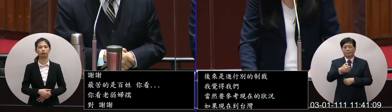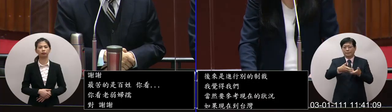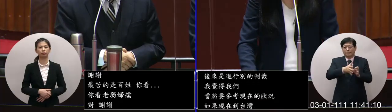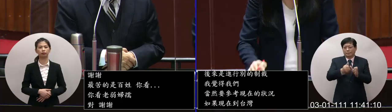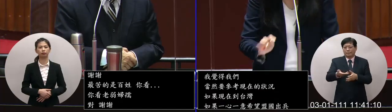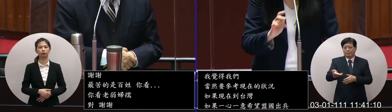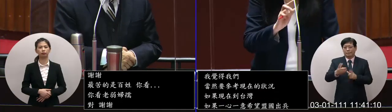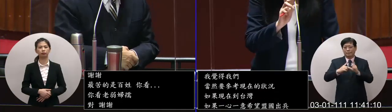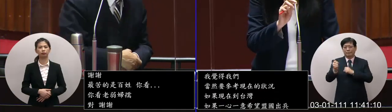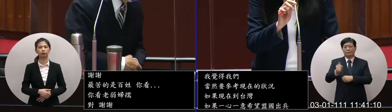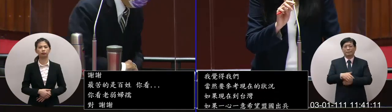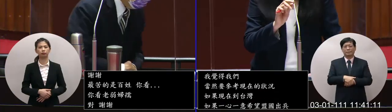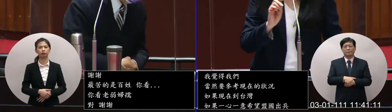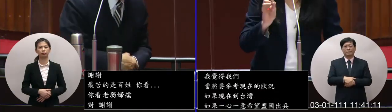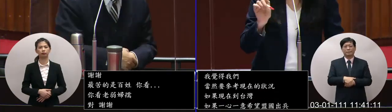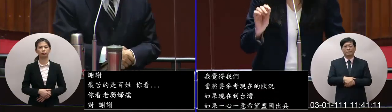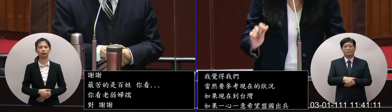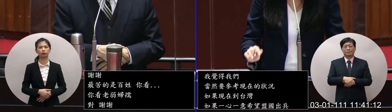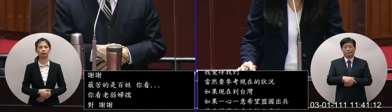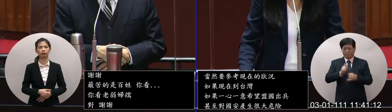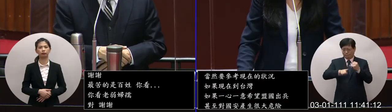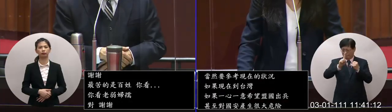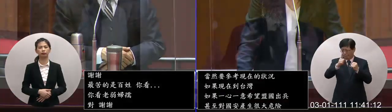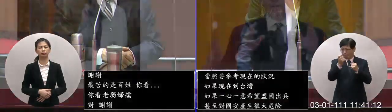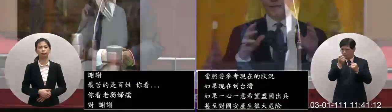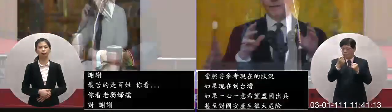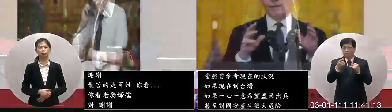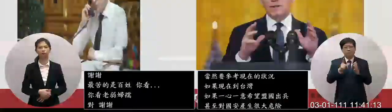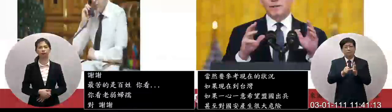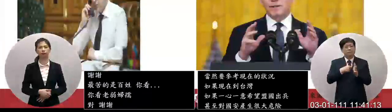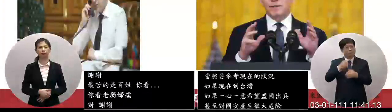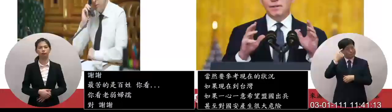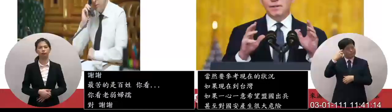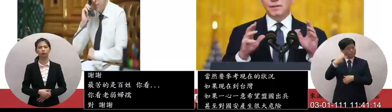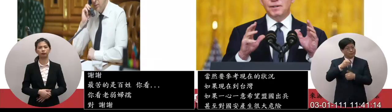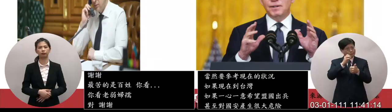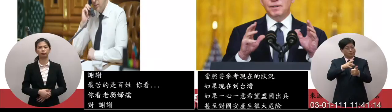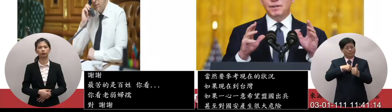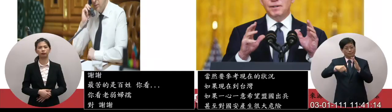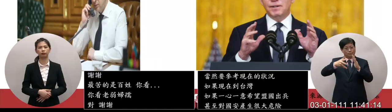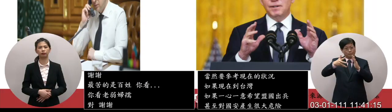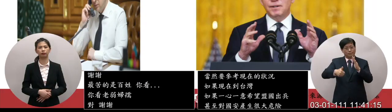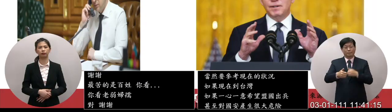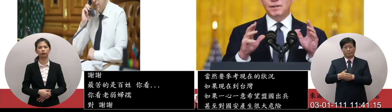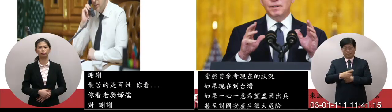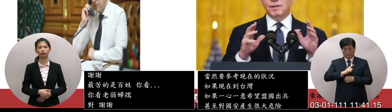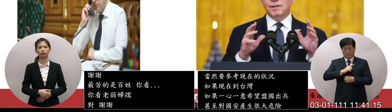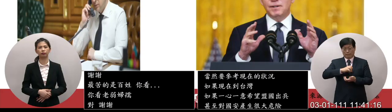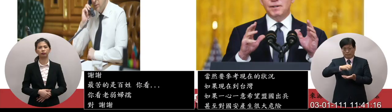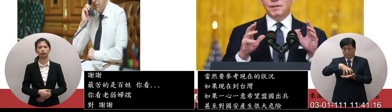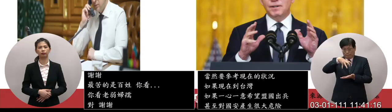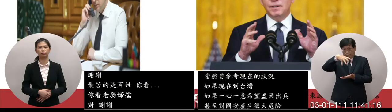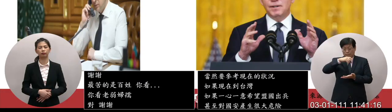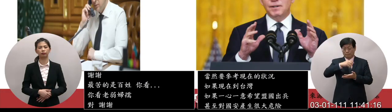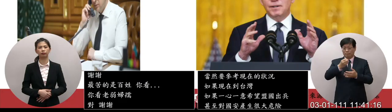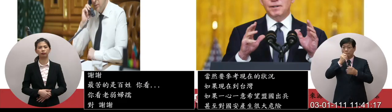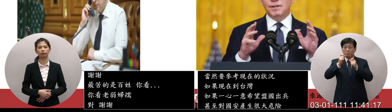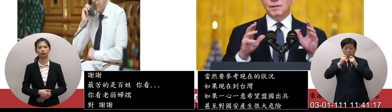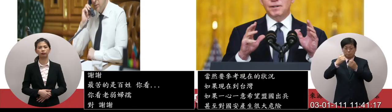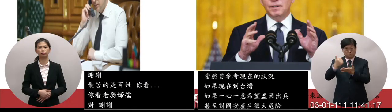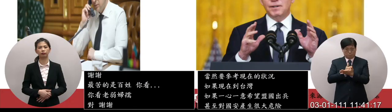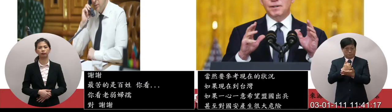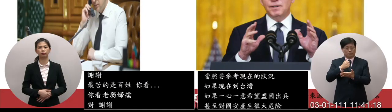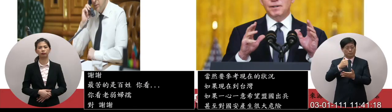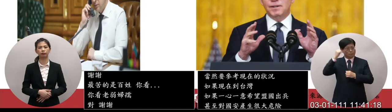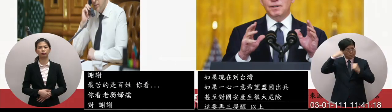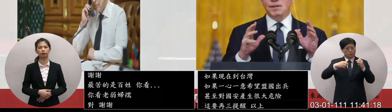长，可以先请回哦。那我想最后一点点时间哦，我要提醒一下院长，关于我们的核食进口哦，那早上大家也谈了很